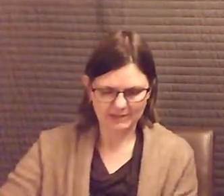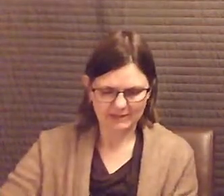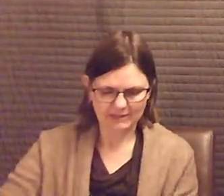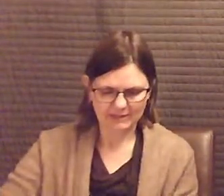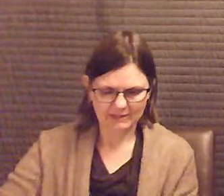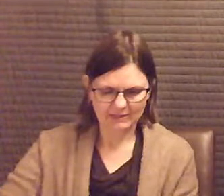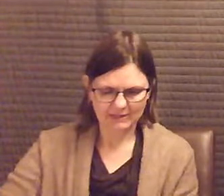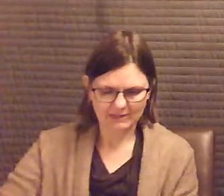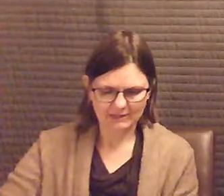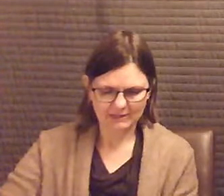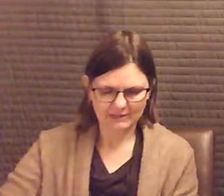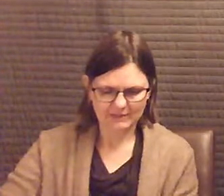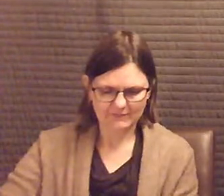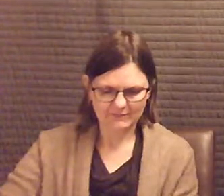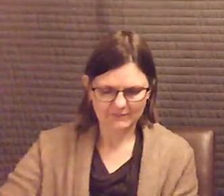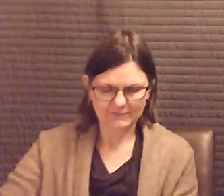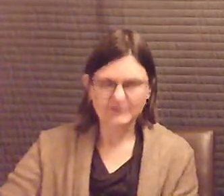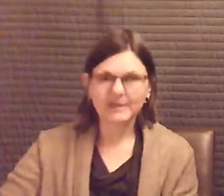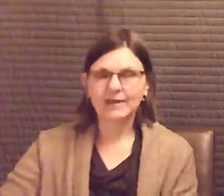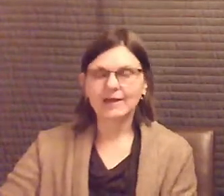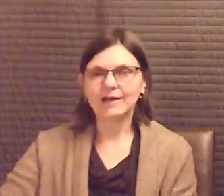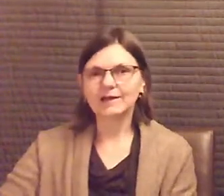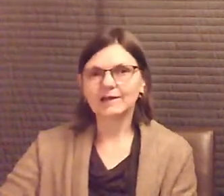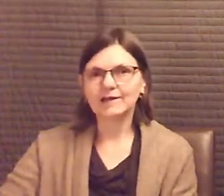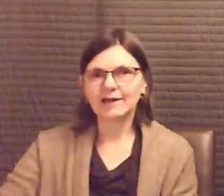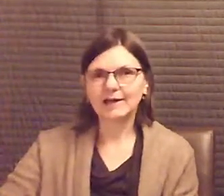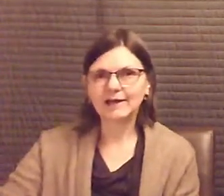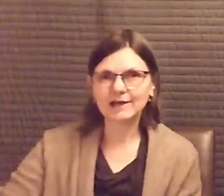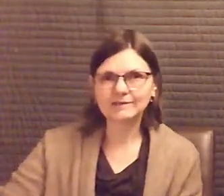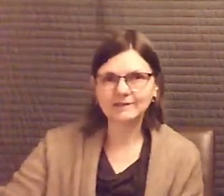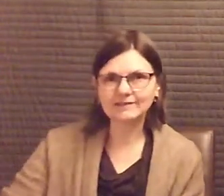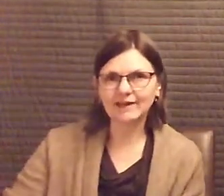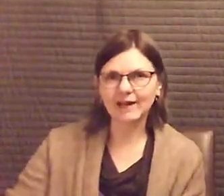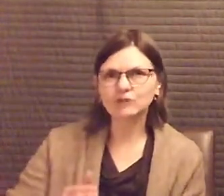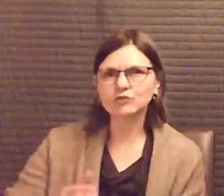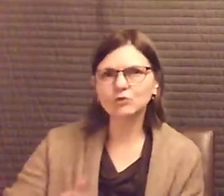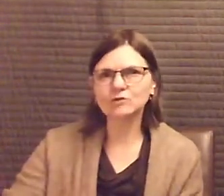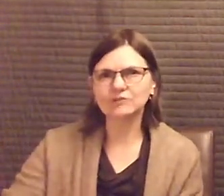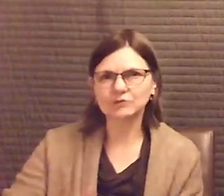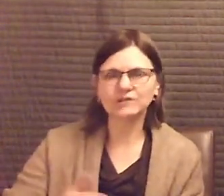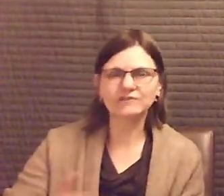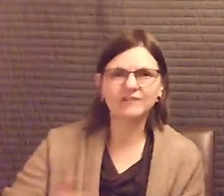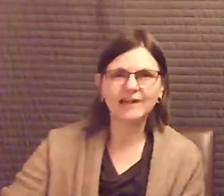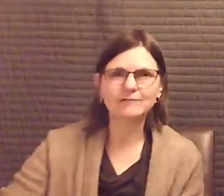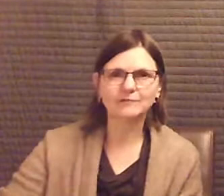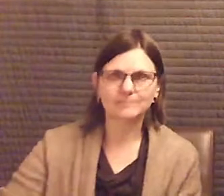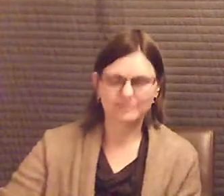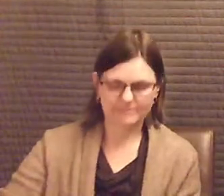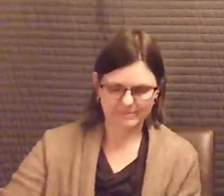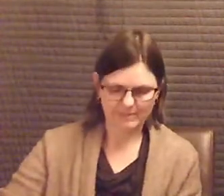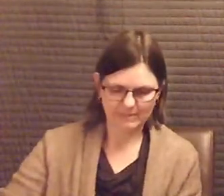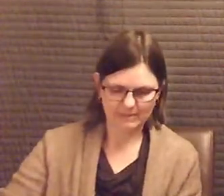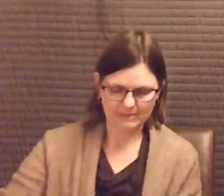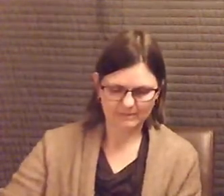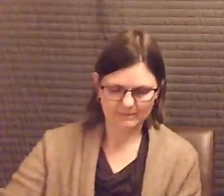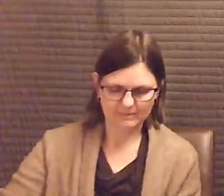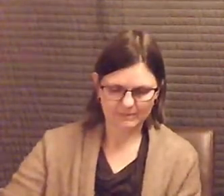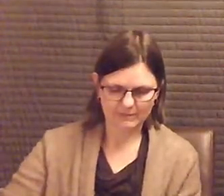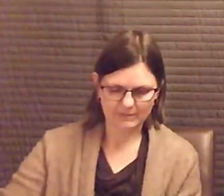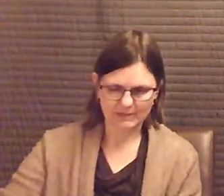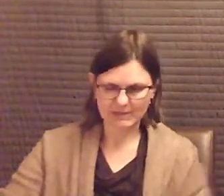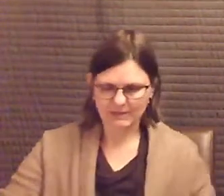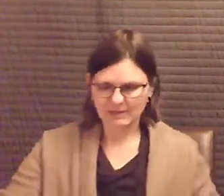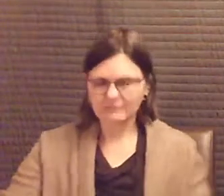puddings de dag langs de proline den wind en gaat in tegen al het goede wat god hij wil geven hoe lang doet de